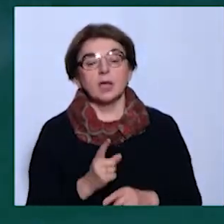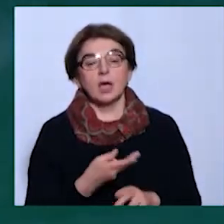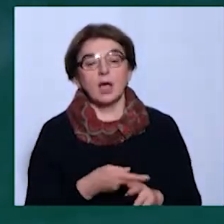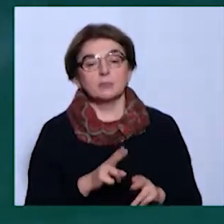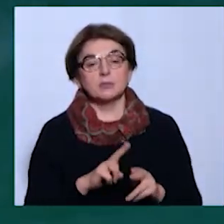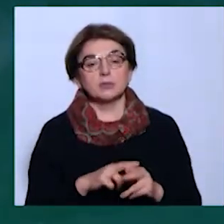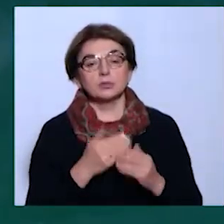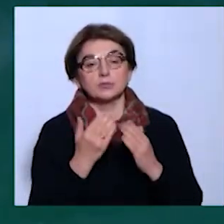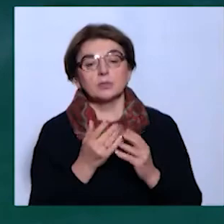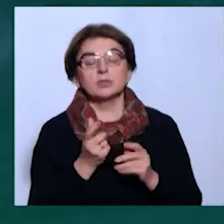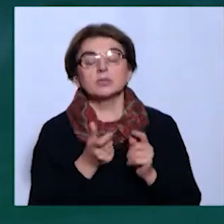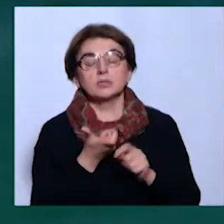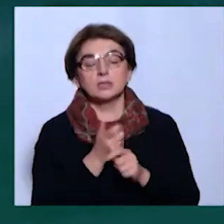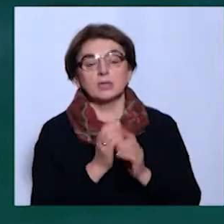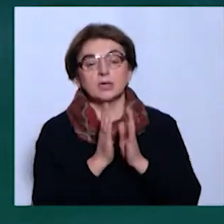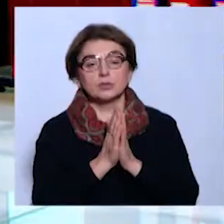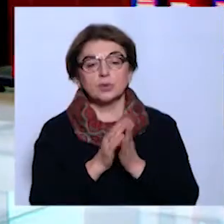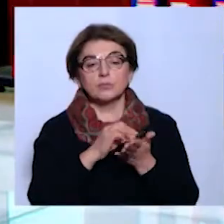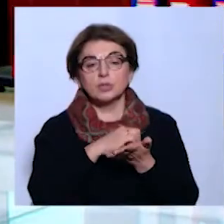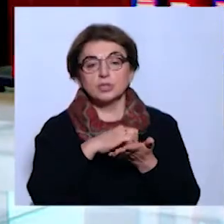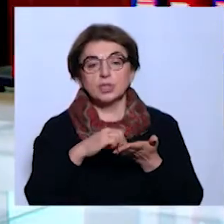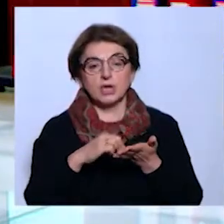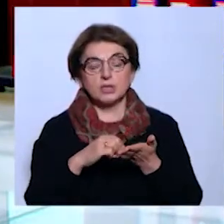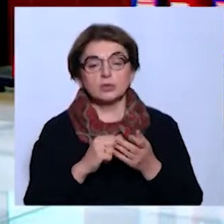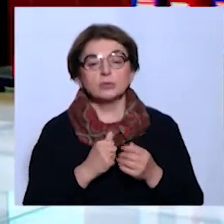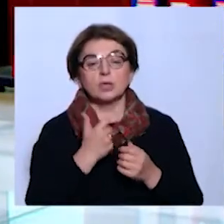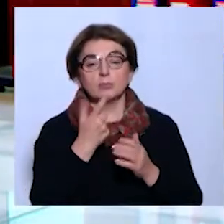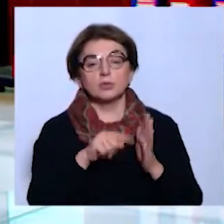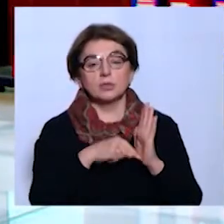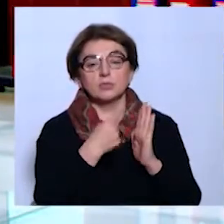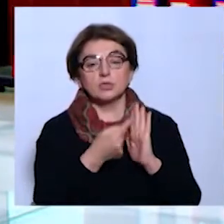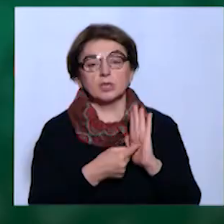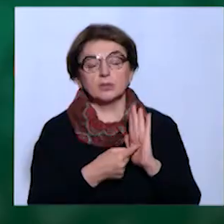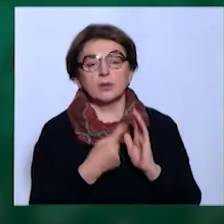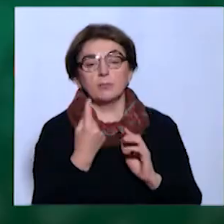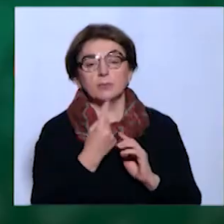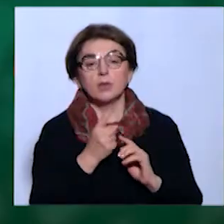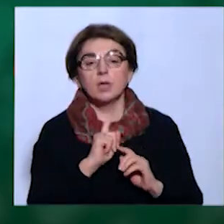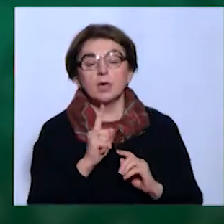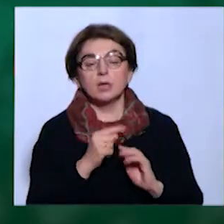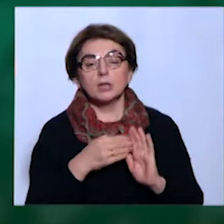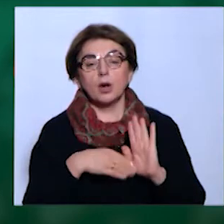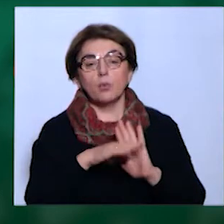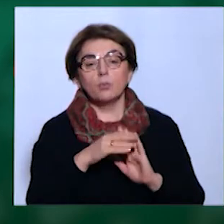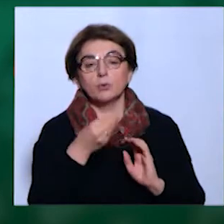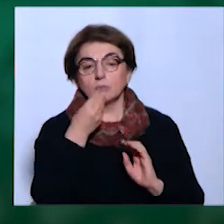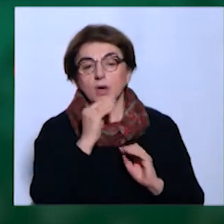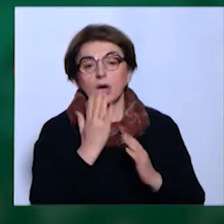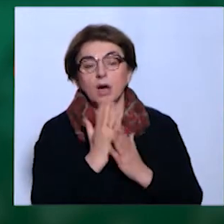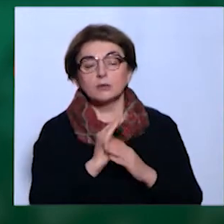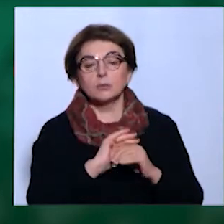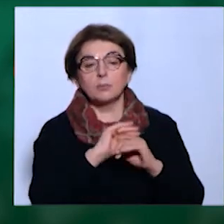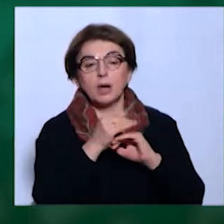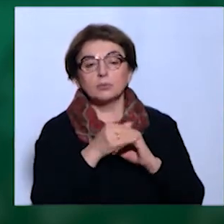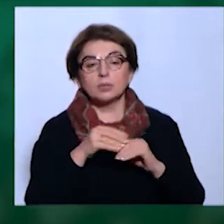ამისათვის გთხოვთ ჩაინიშნოთ რამდენიმე შეკითხვა. Პირველი: რა უპირატესობა აქვთ